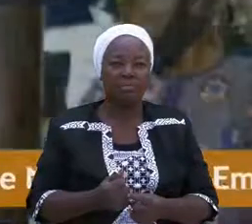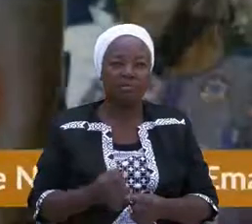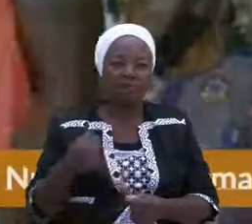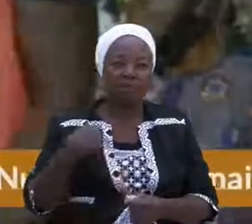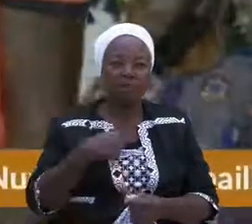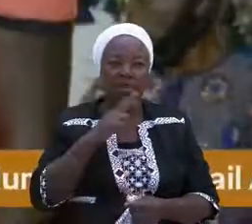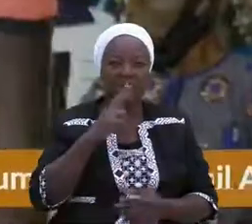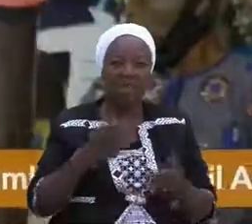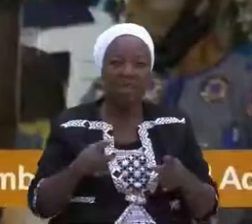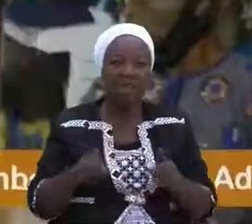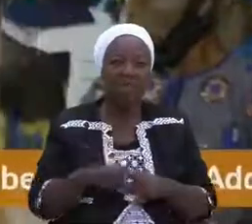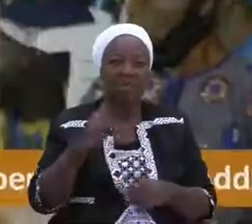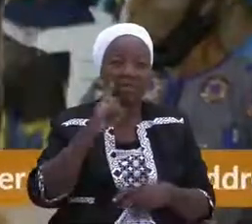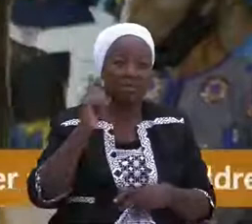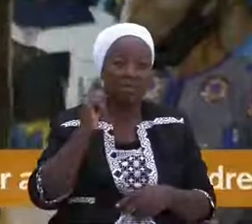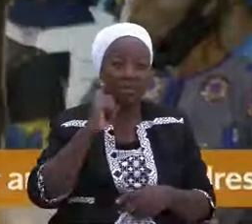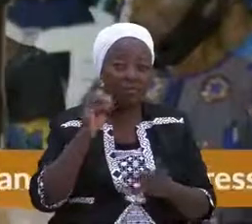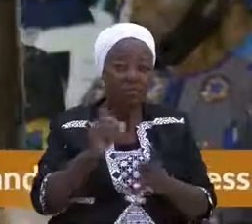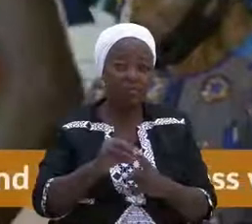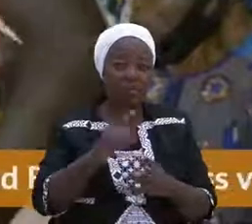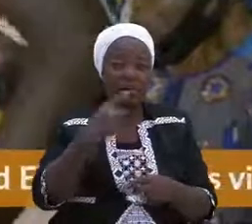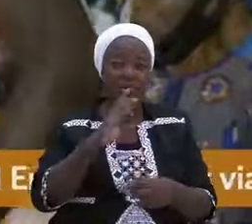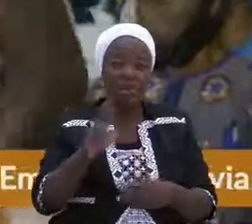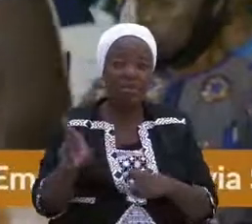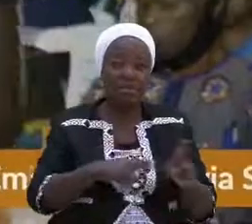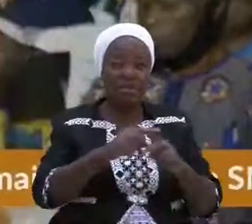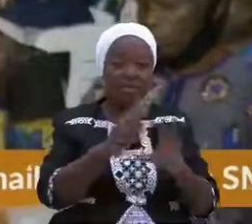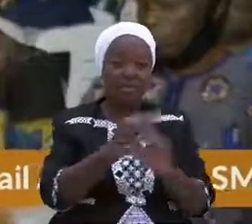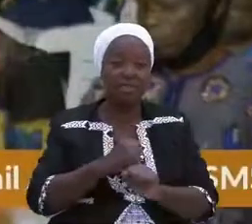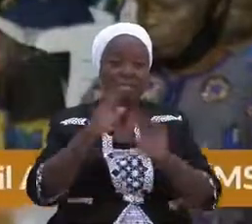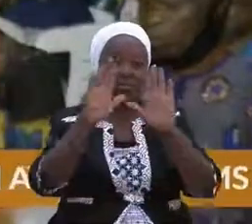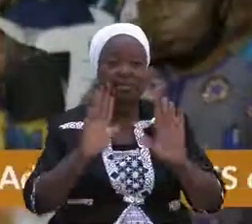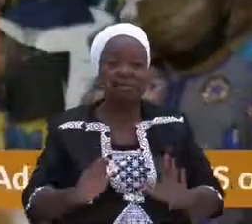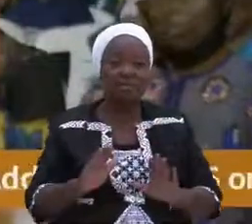Donc, occupons-nous rapidement de ceux qui donnent leur vie au Seigneur partout.